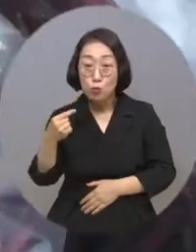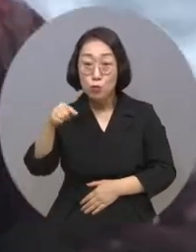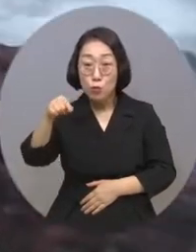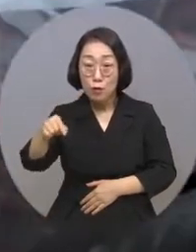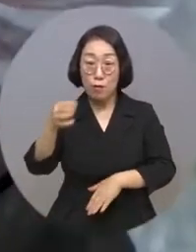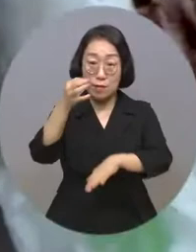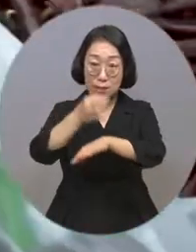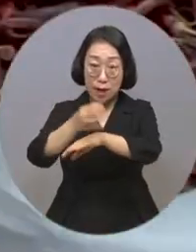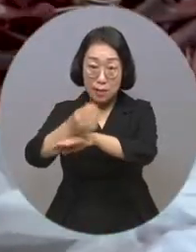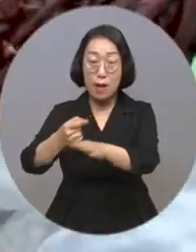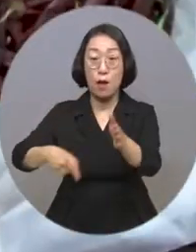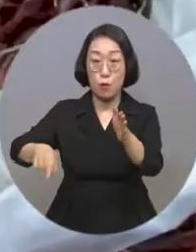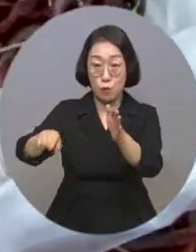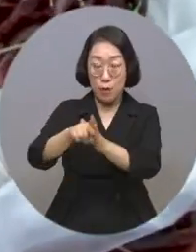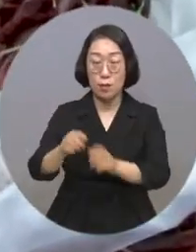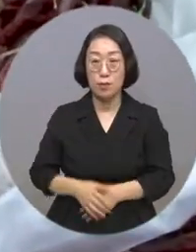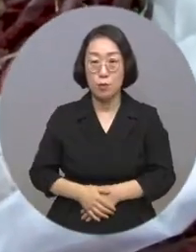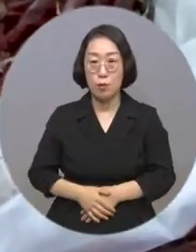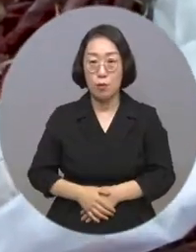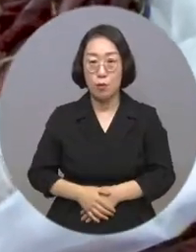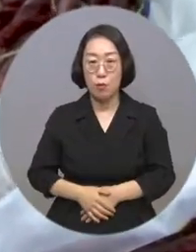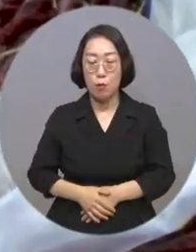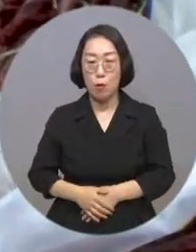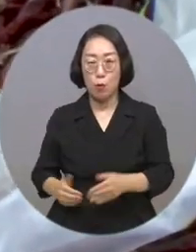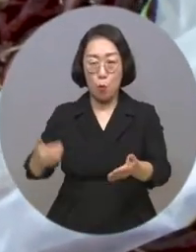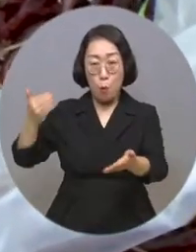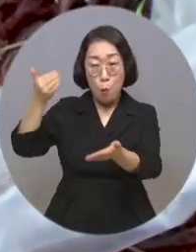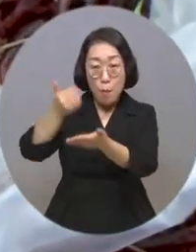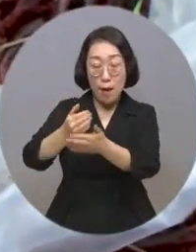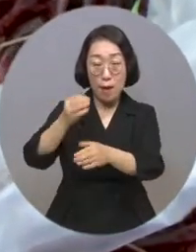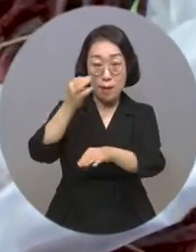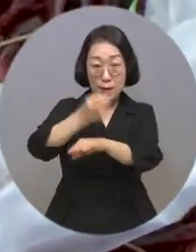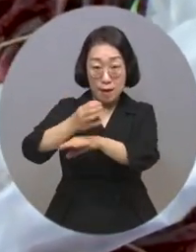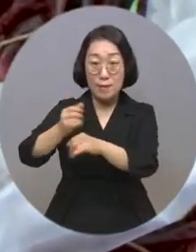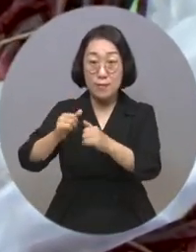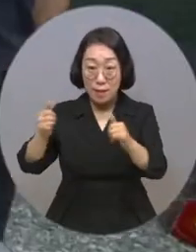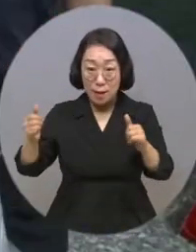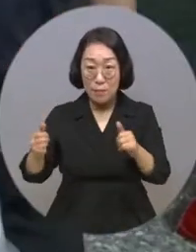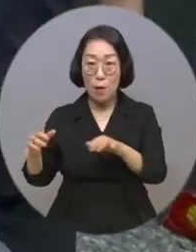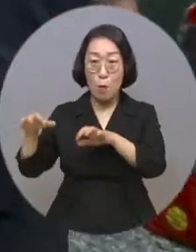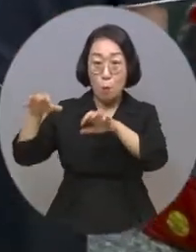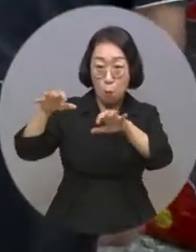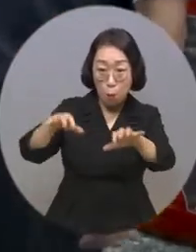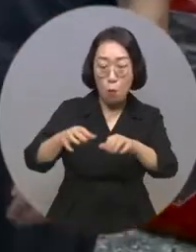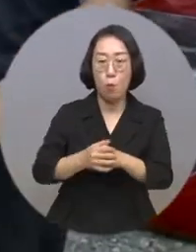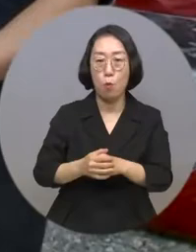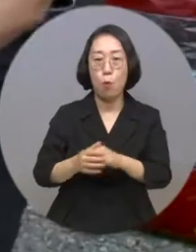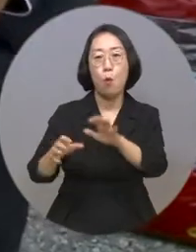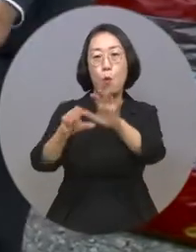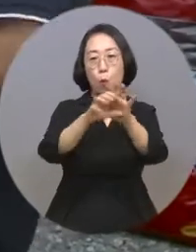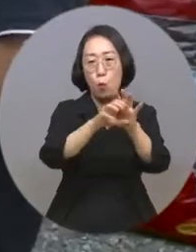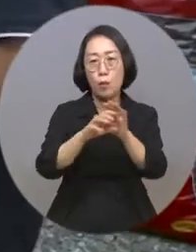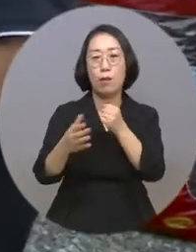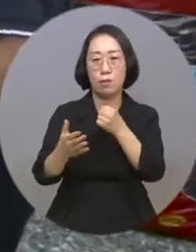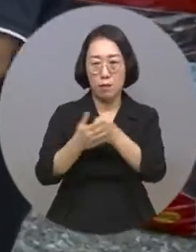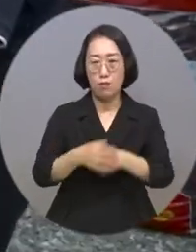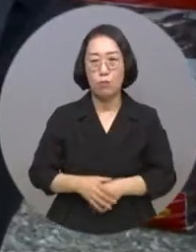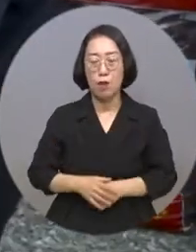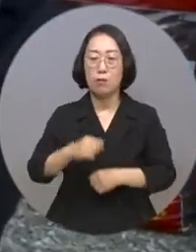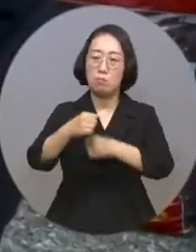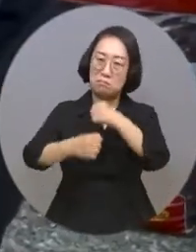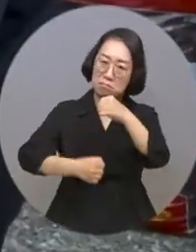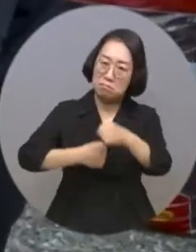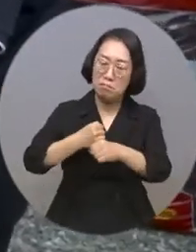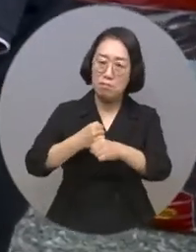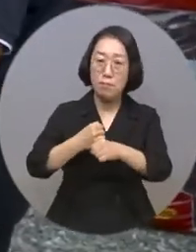고추를 구입하기 위해 전국의 고추 도매상들이 매년 몰려들고 있으며 코로나 확산 예방을 위해 자율개장으로